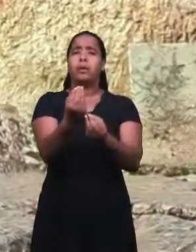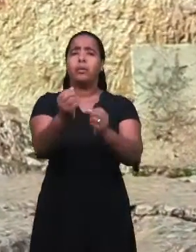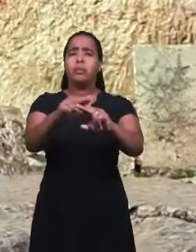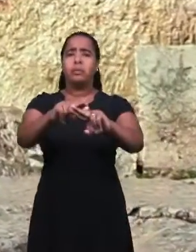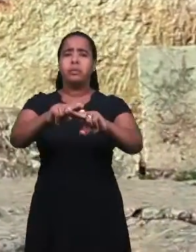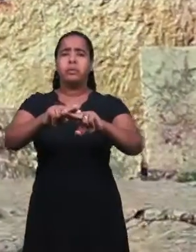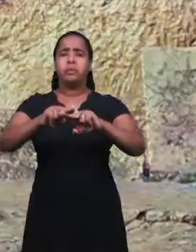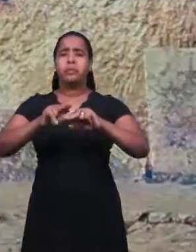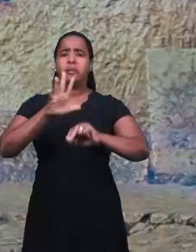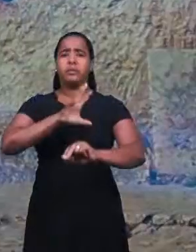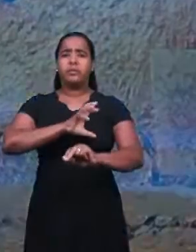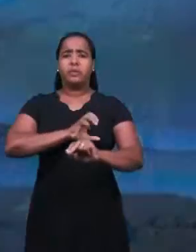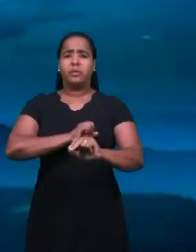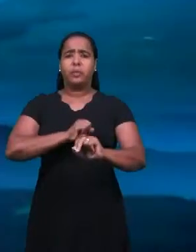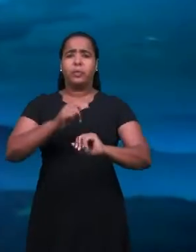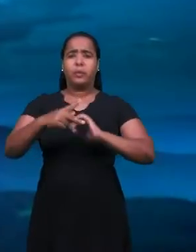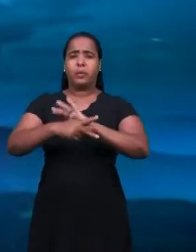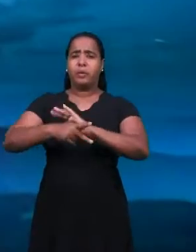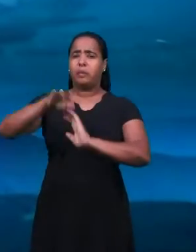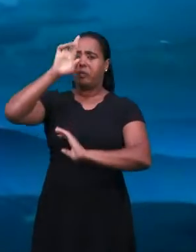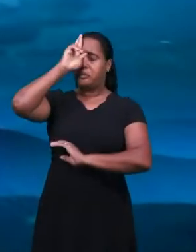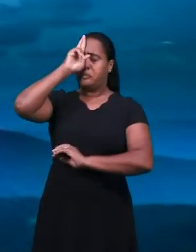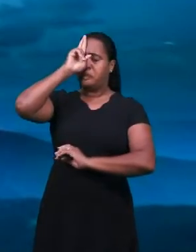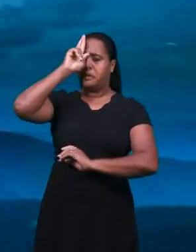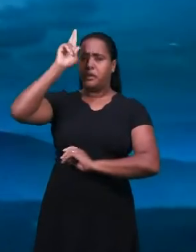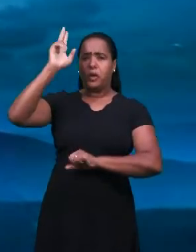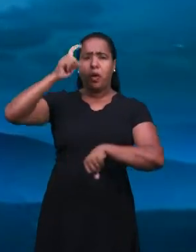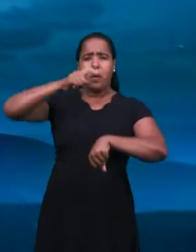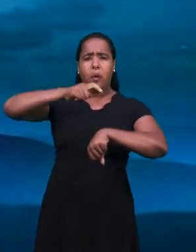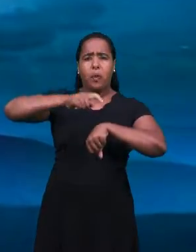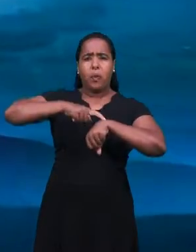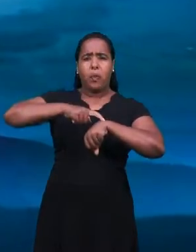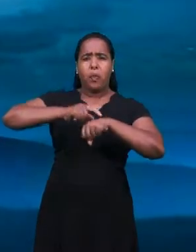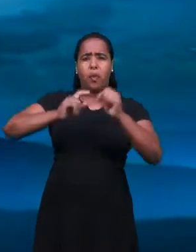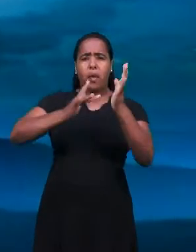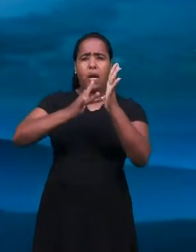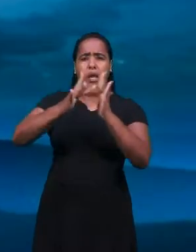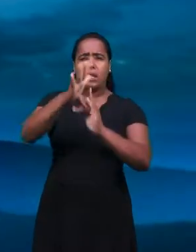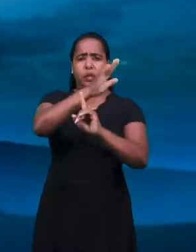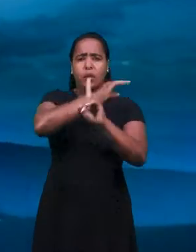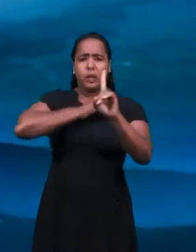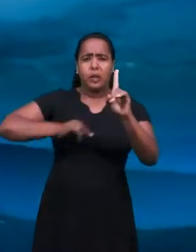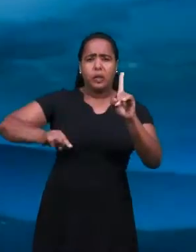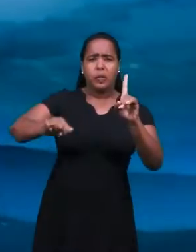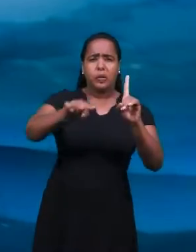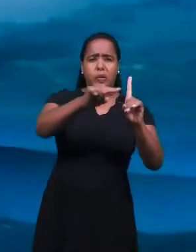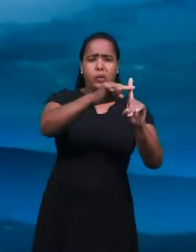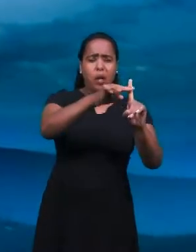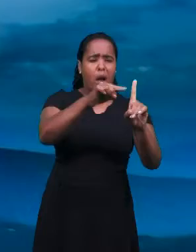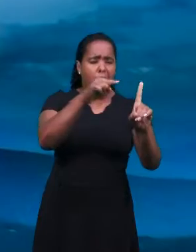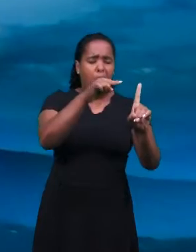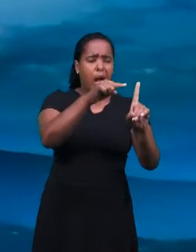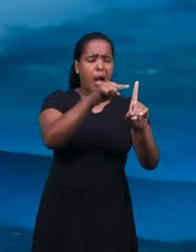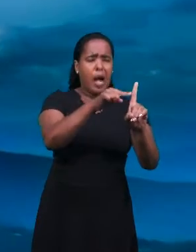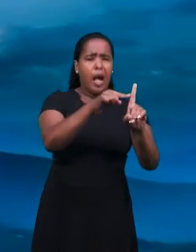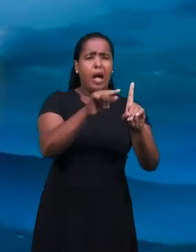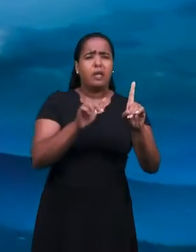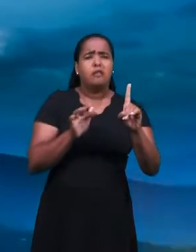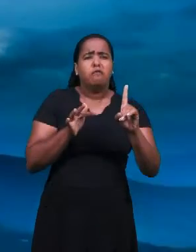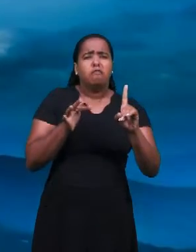Мой грех был искуплен тобой на кресте, твоею любовью, и от смерти, печальной